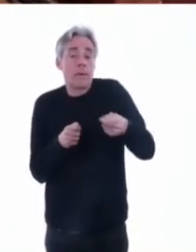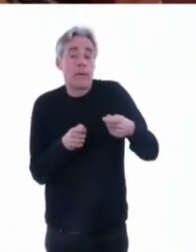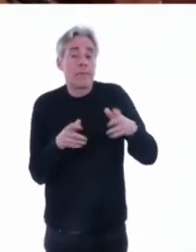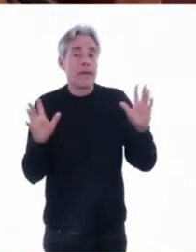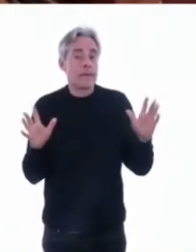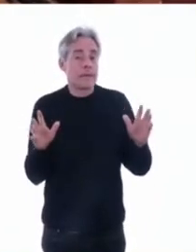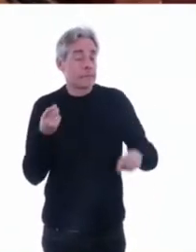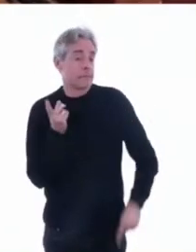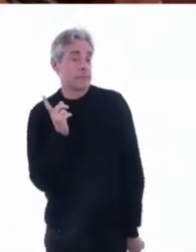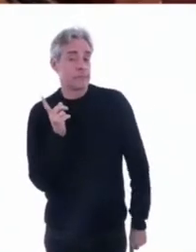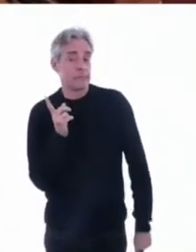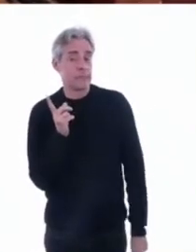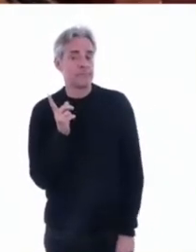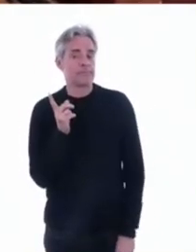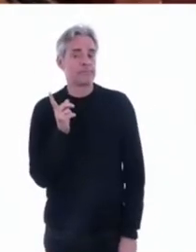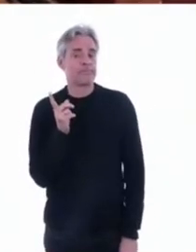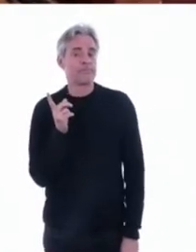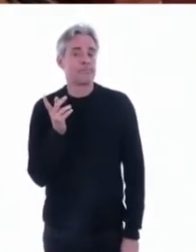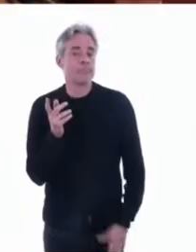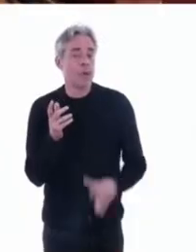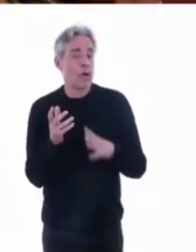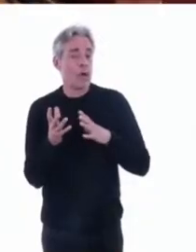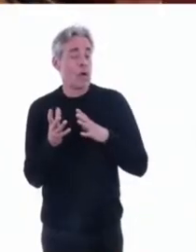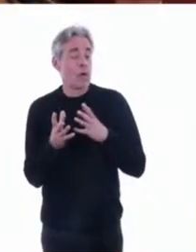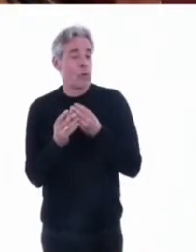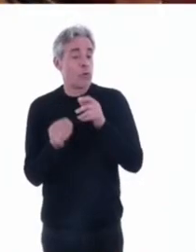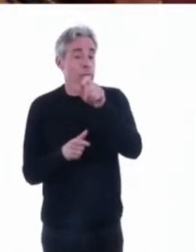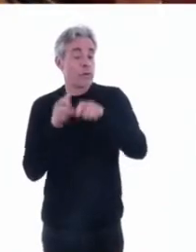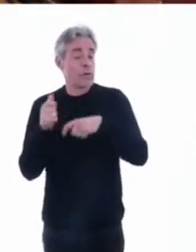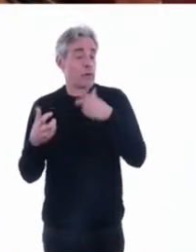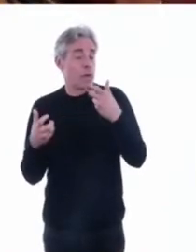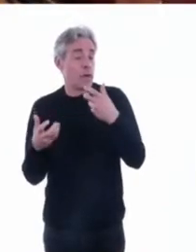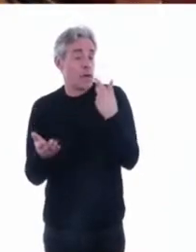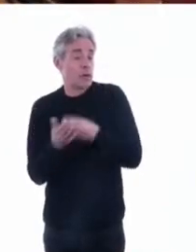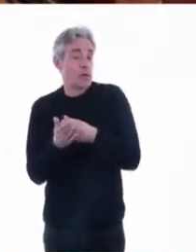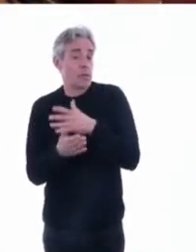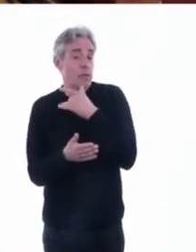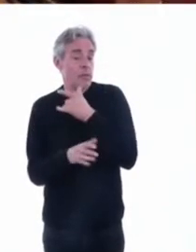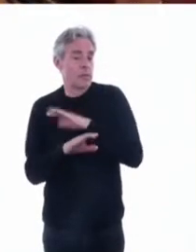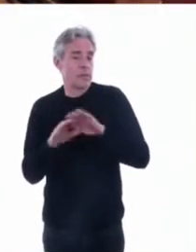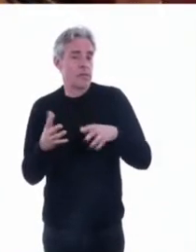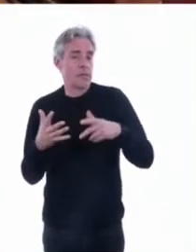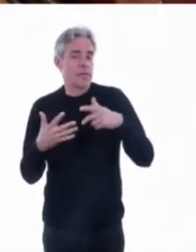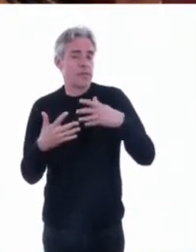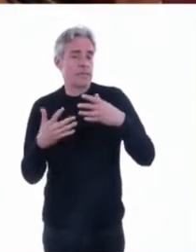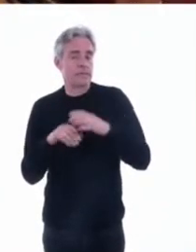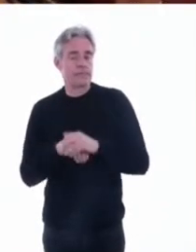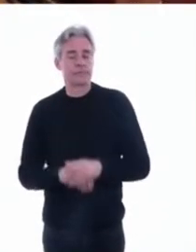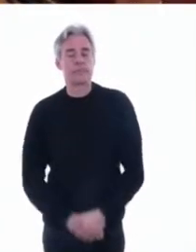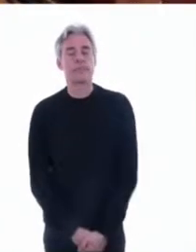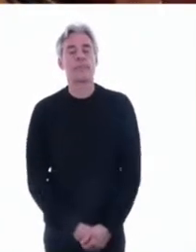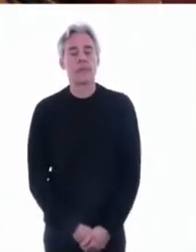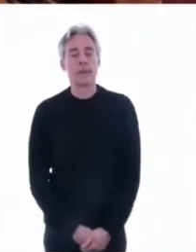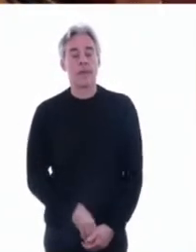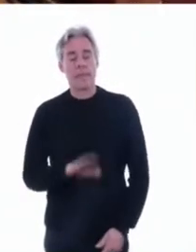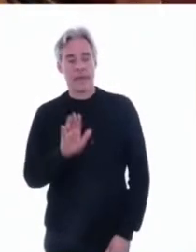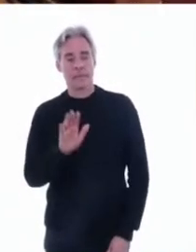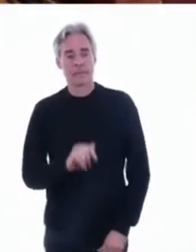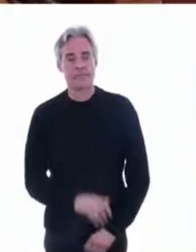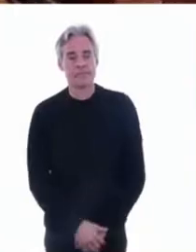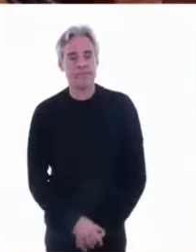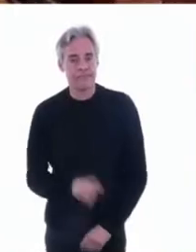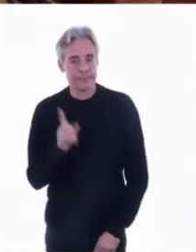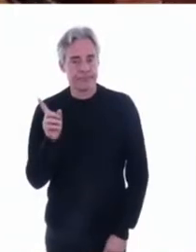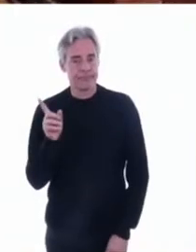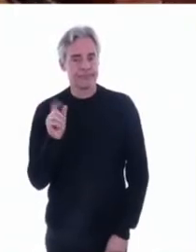souffrez d'entendre que pas mal de gens ne peuvent pas accéder à un document de cette épaisseur. Pour autant, puisque c'est de ça